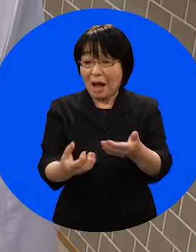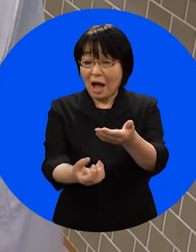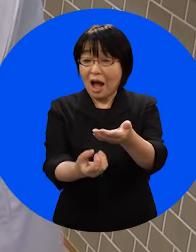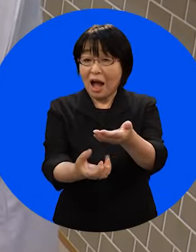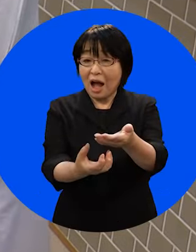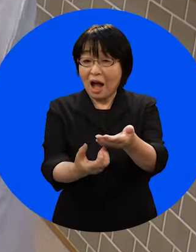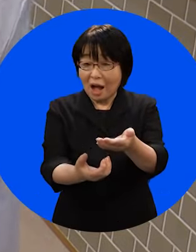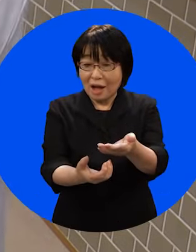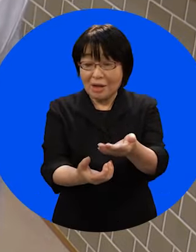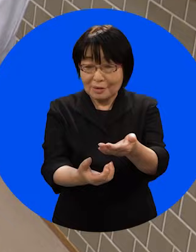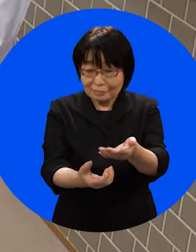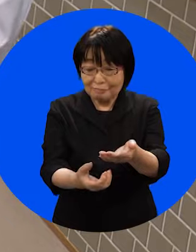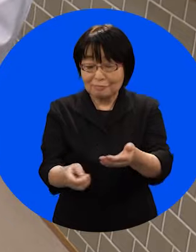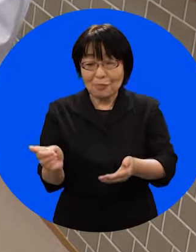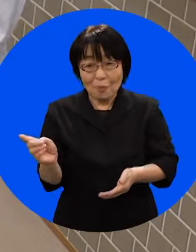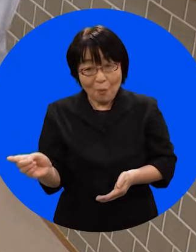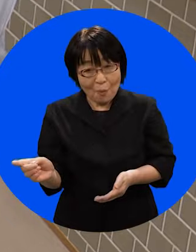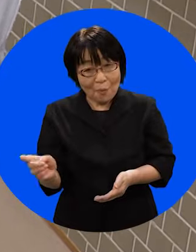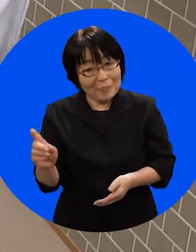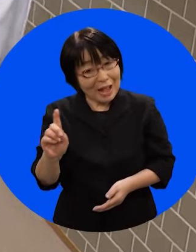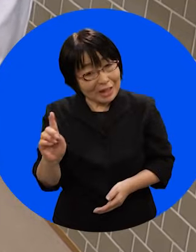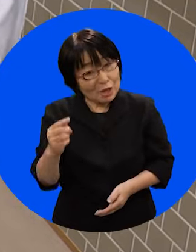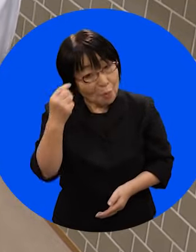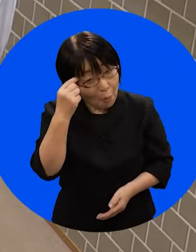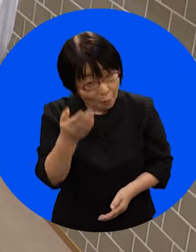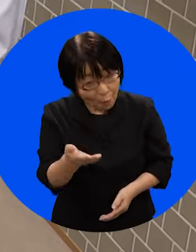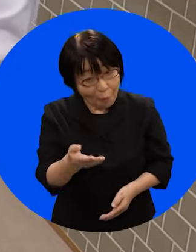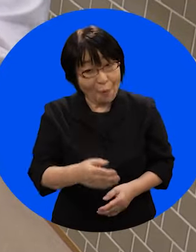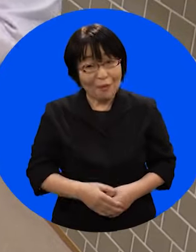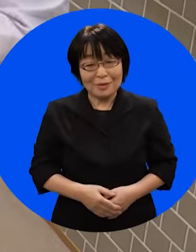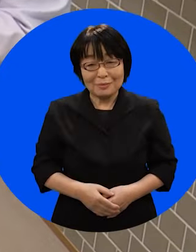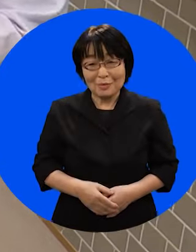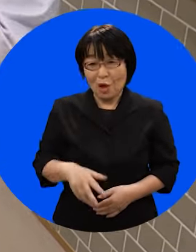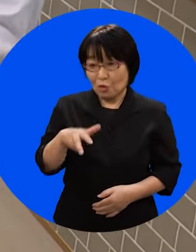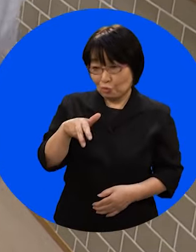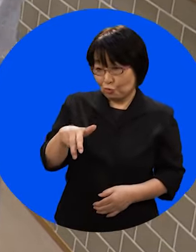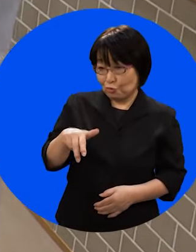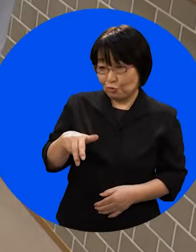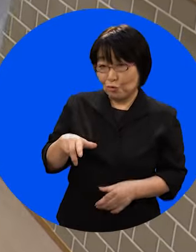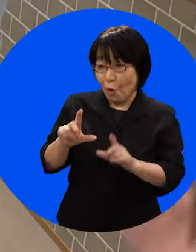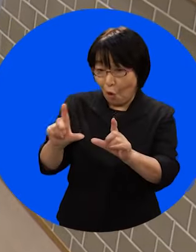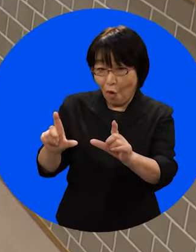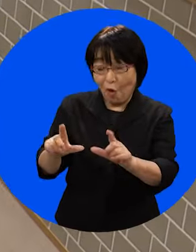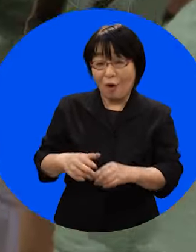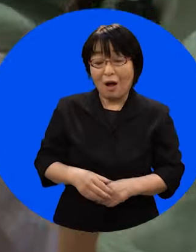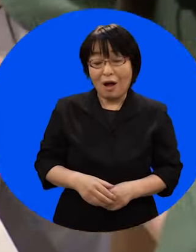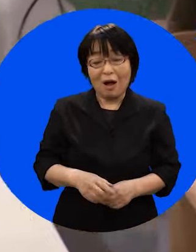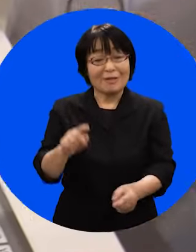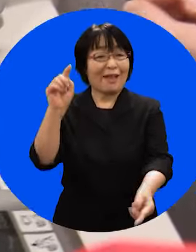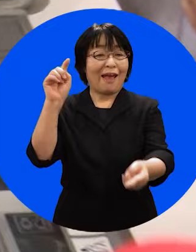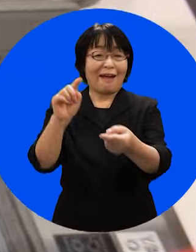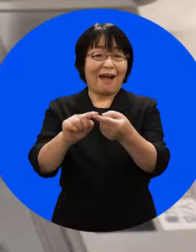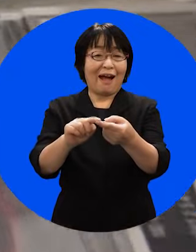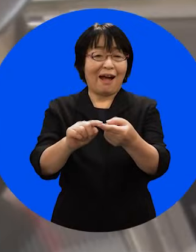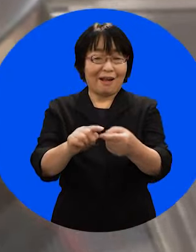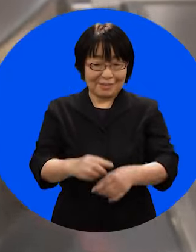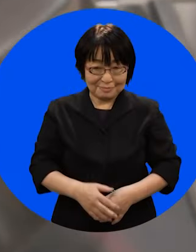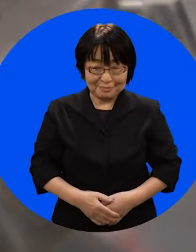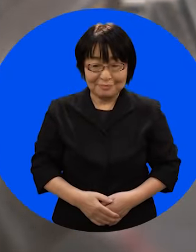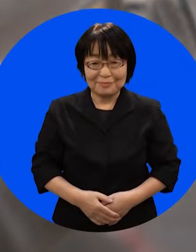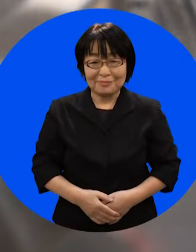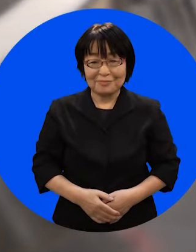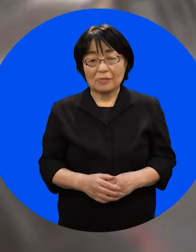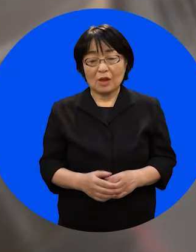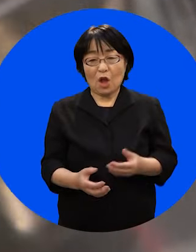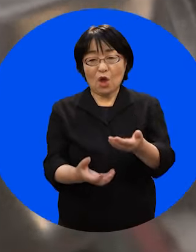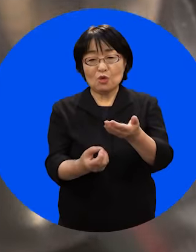で、横に用意しているのは、これは何だと思う？ お酢。 あ、すごい、正解。 沸